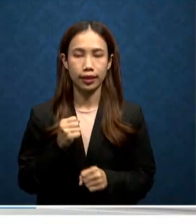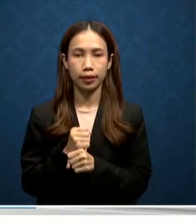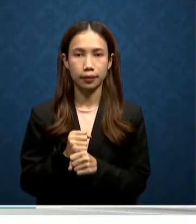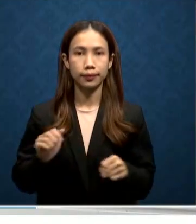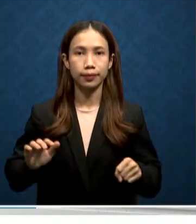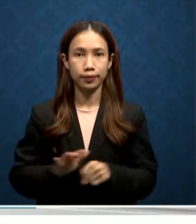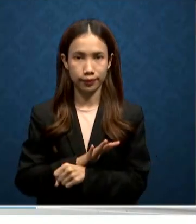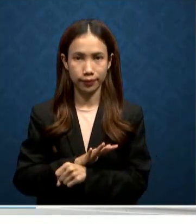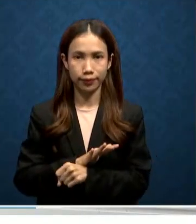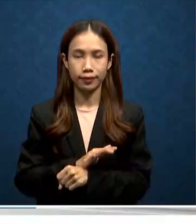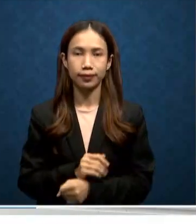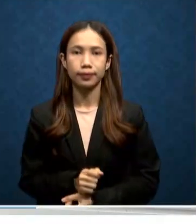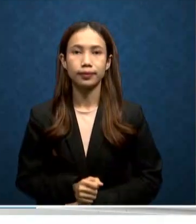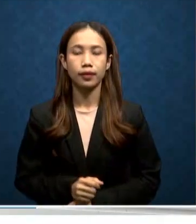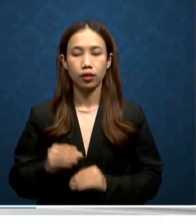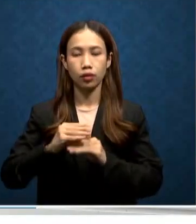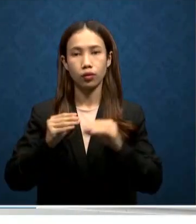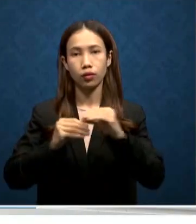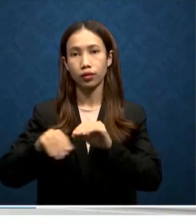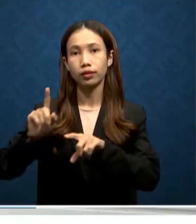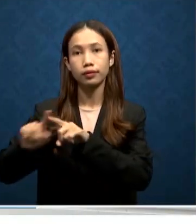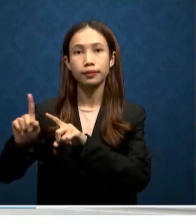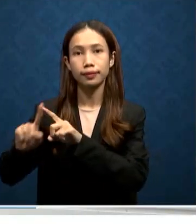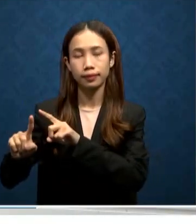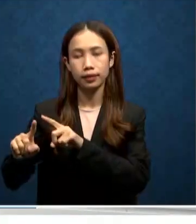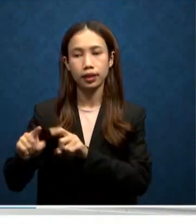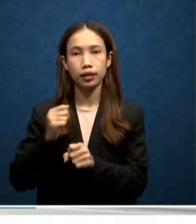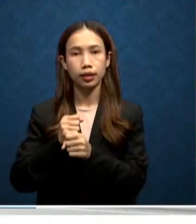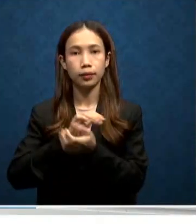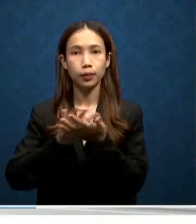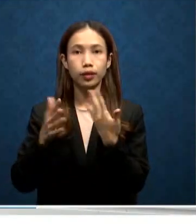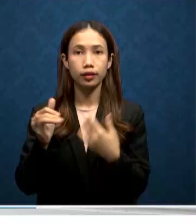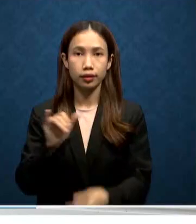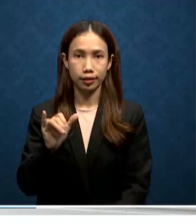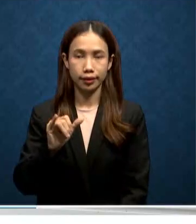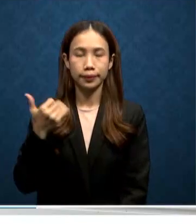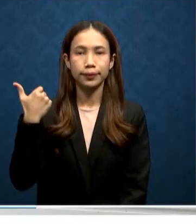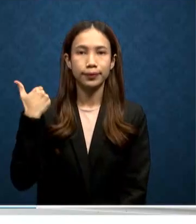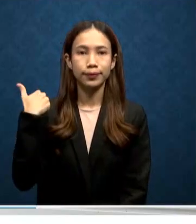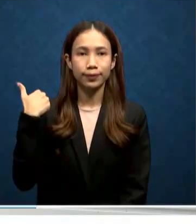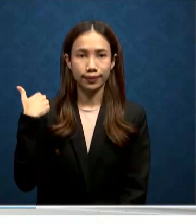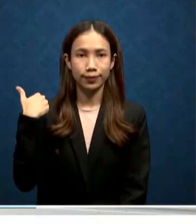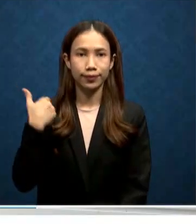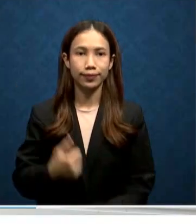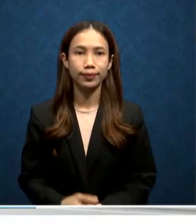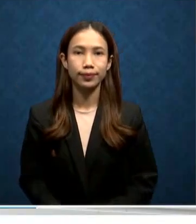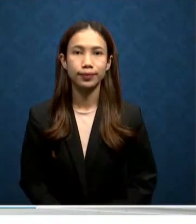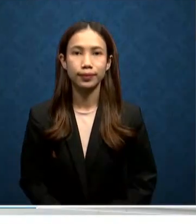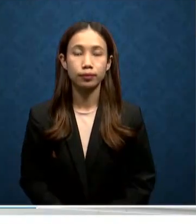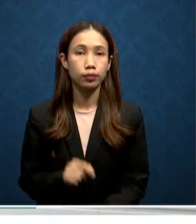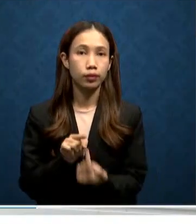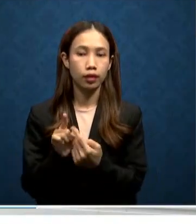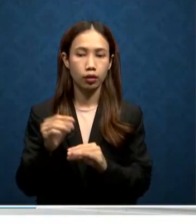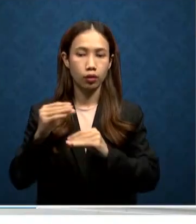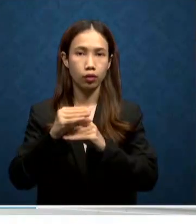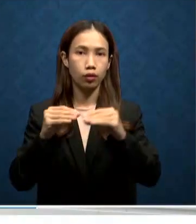ครับแล้วก็โครงการต่างๆที่ยังไม่แล้วเสร็จนะครับอันนั้นก็เป็นโครงการใน